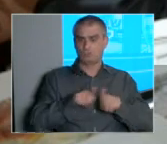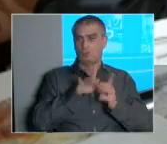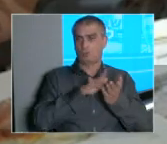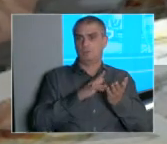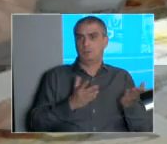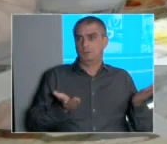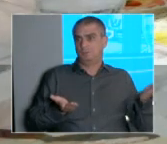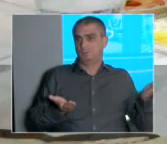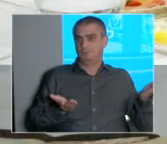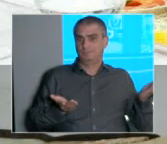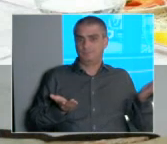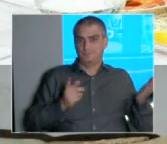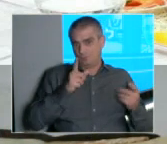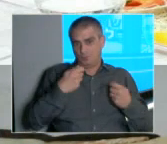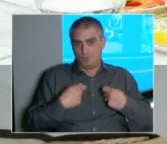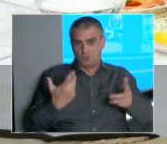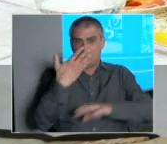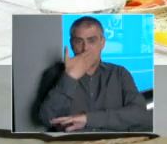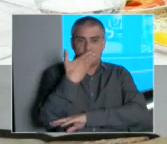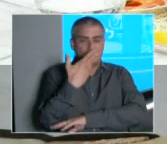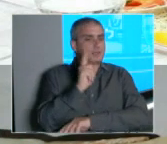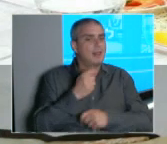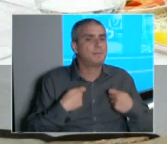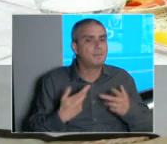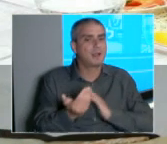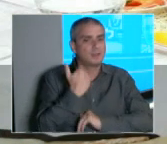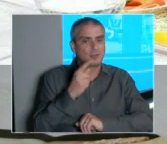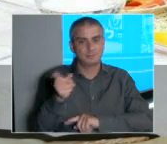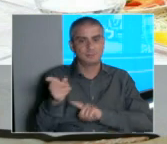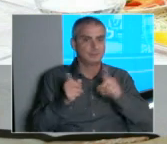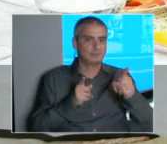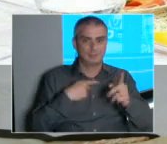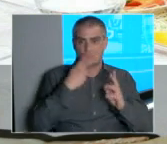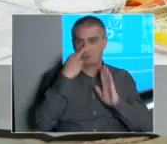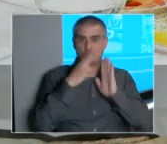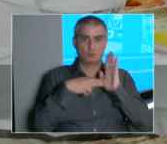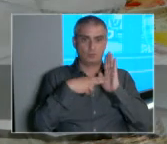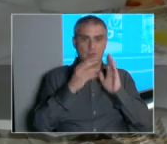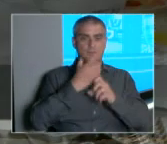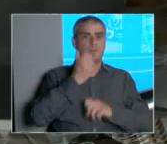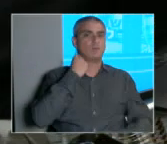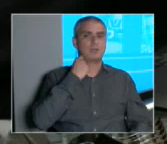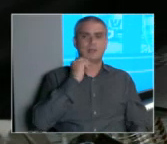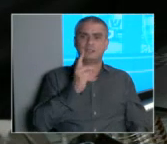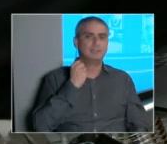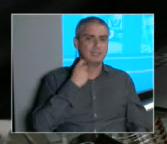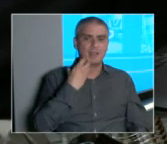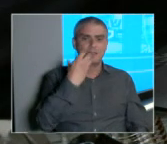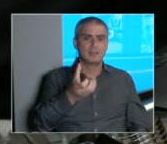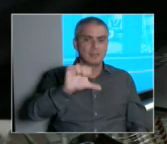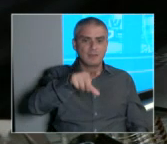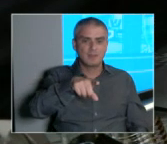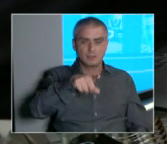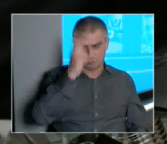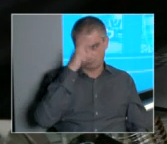מקום. אז יכול להיות שהוא מוכר את המדינה. למי מכרתם קודם? הנה, אנחנו יכולים לראות את התמונה גם עם בקבוק היין. איזה יין, אגב, הבאת לו שם?